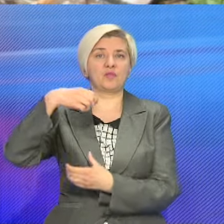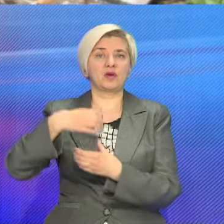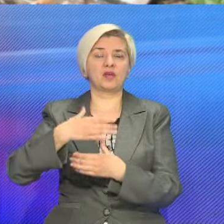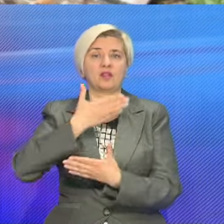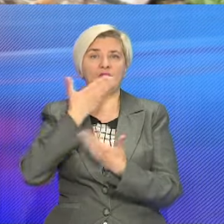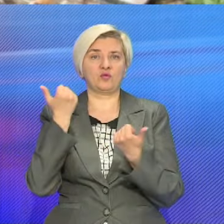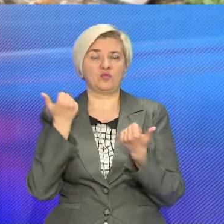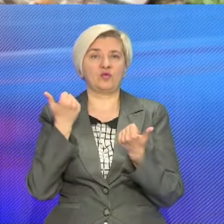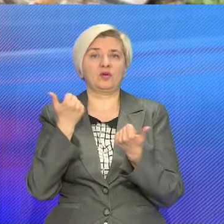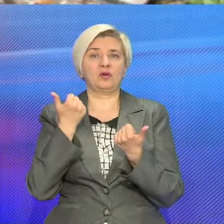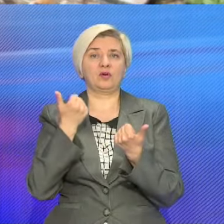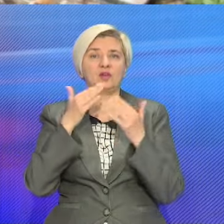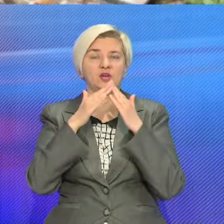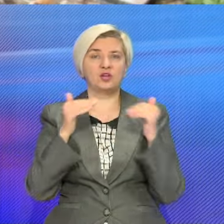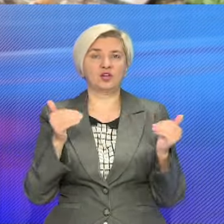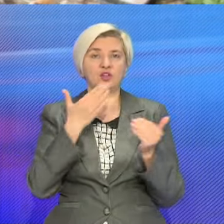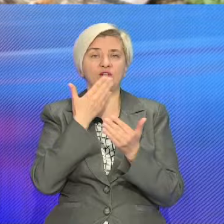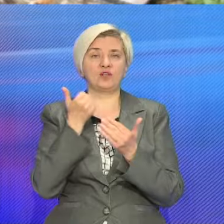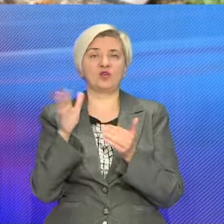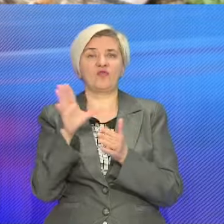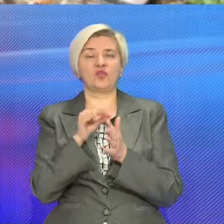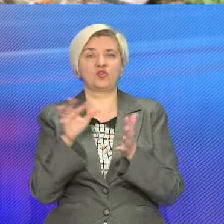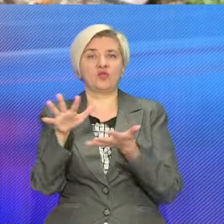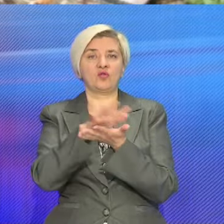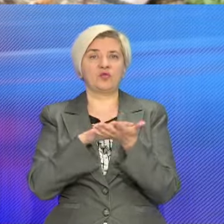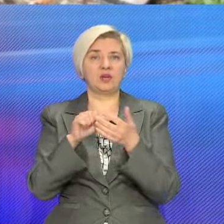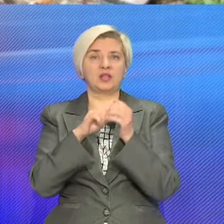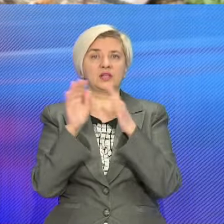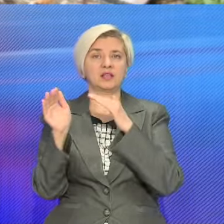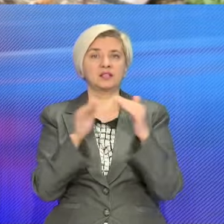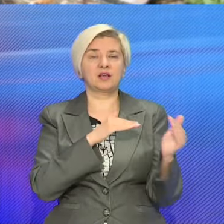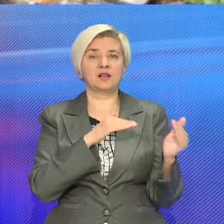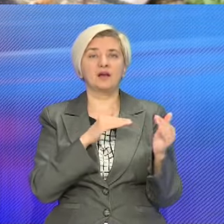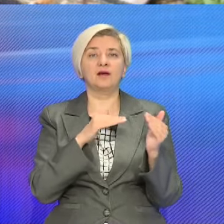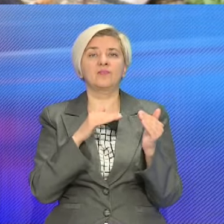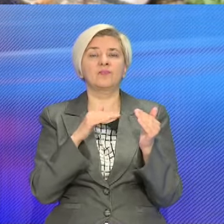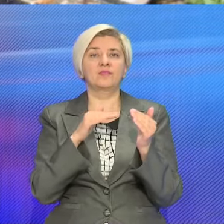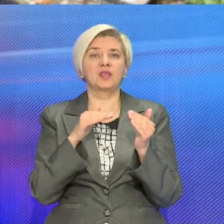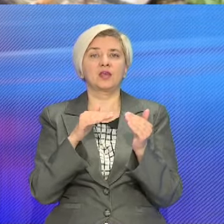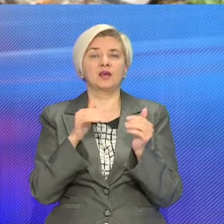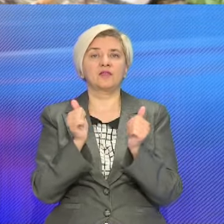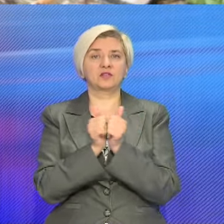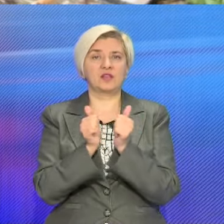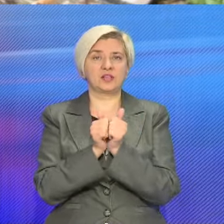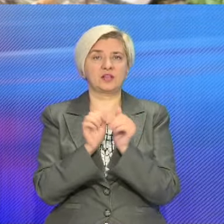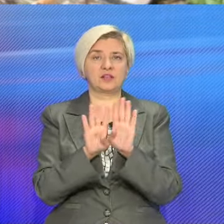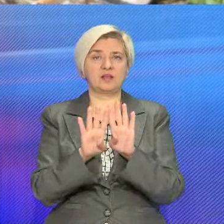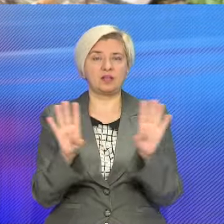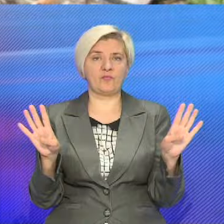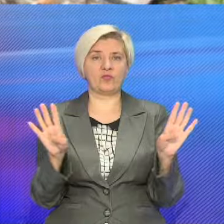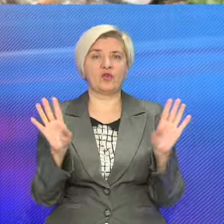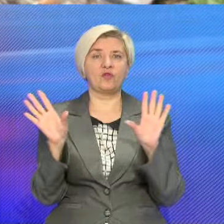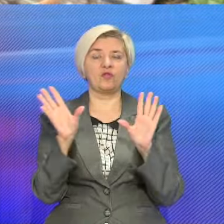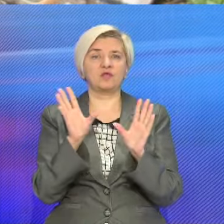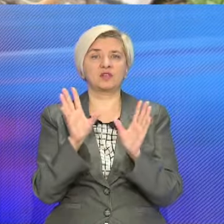нету, этого нету, крыши нету. Все летело. Отсюда вот полетело к соседскому забору.